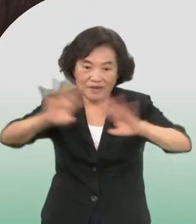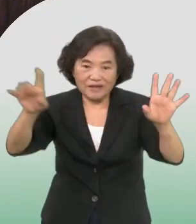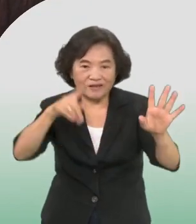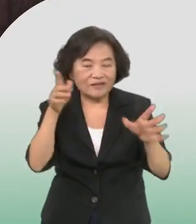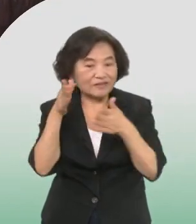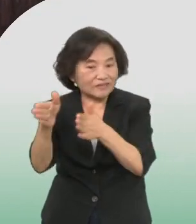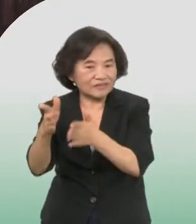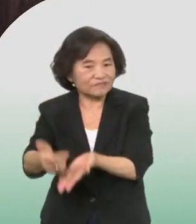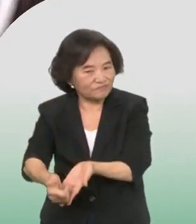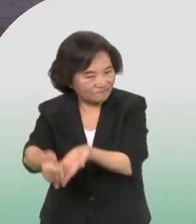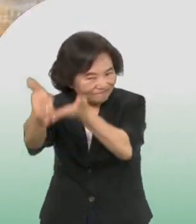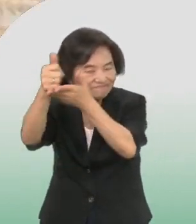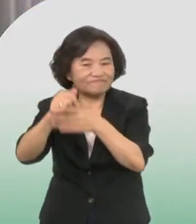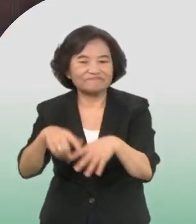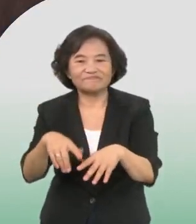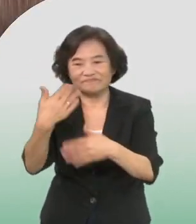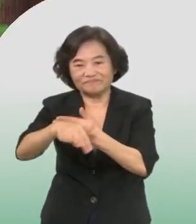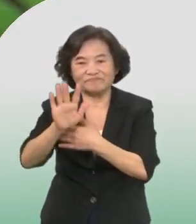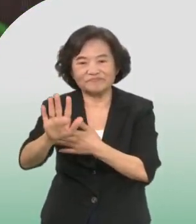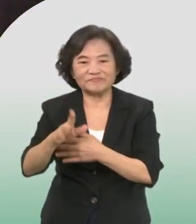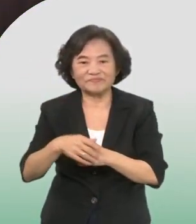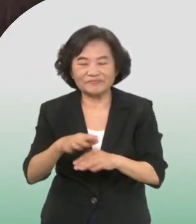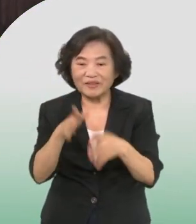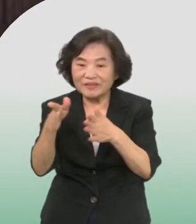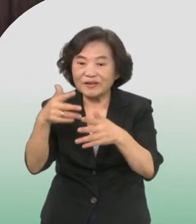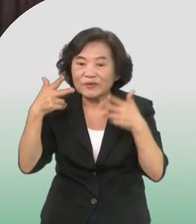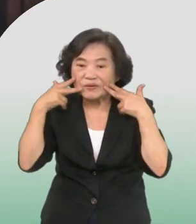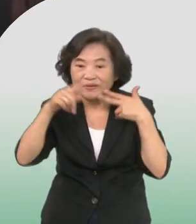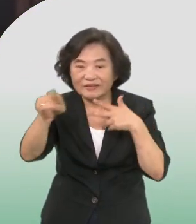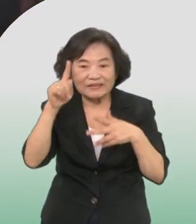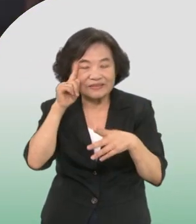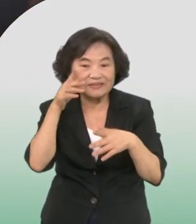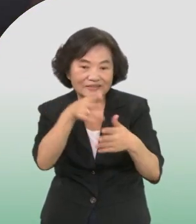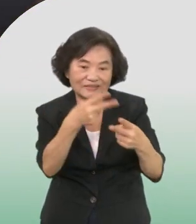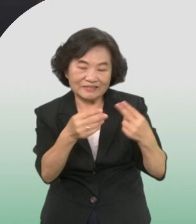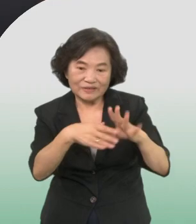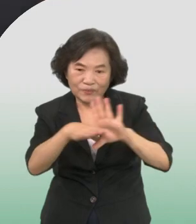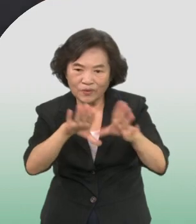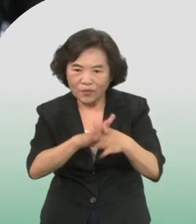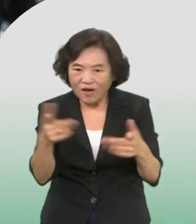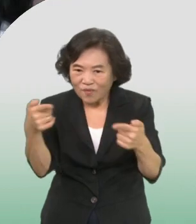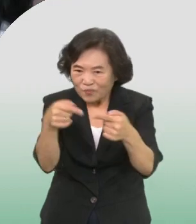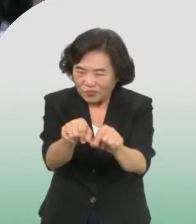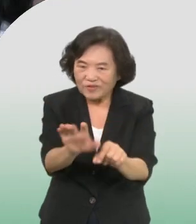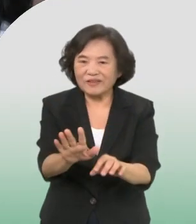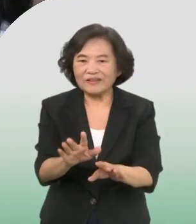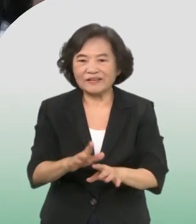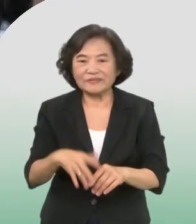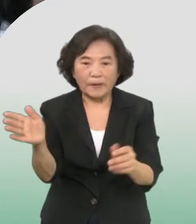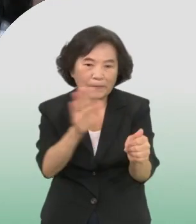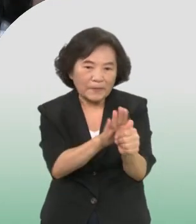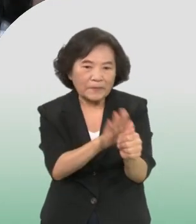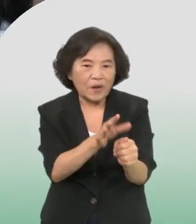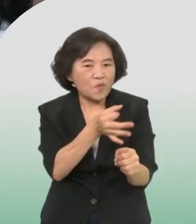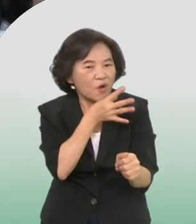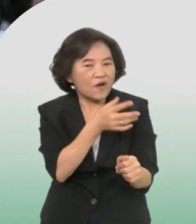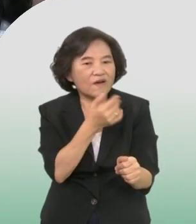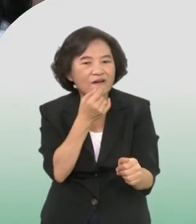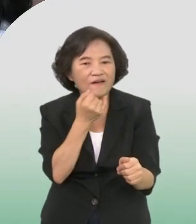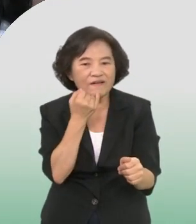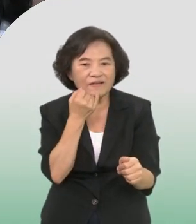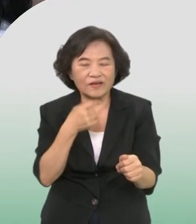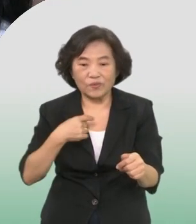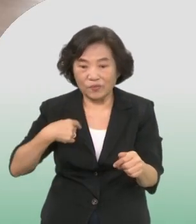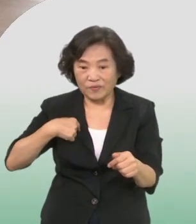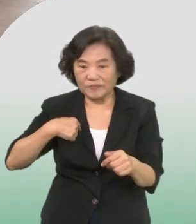向年初民族致敬的短片，感谢年初民族丰富客家文化。 我们与台湾